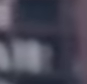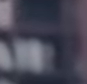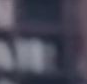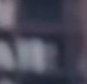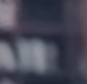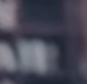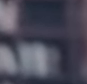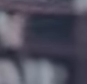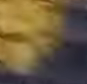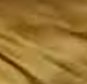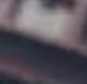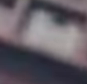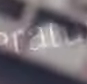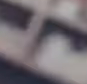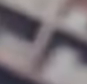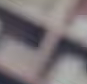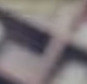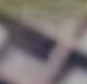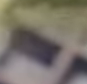으